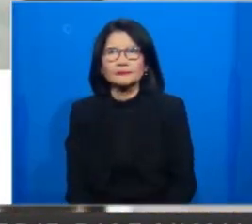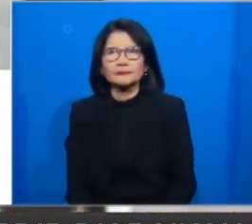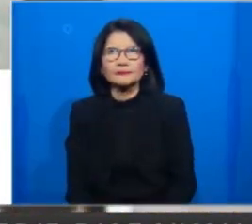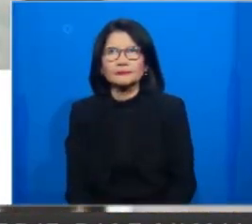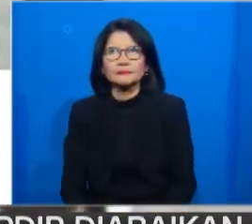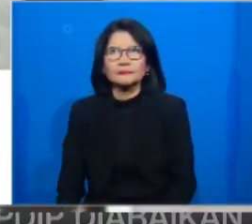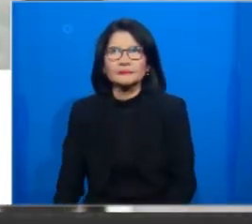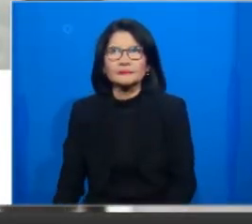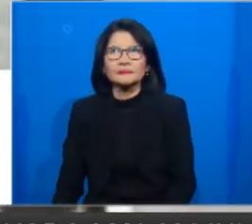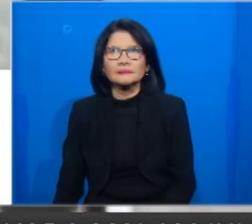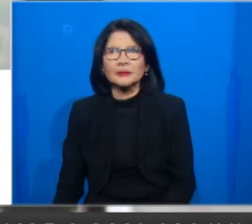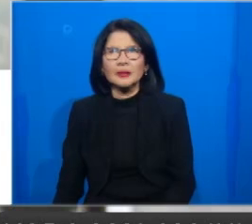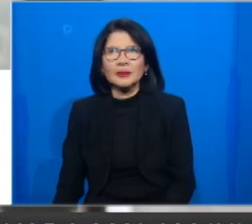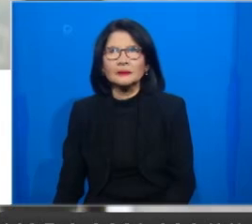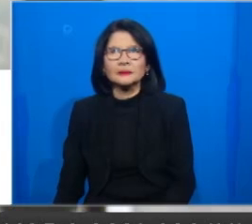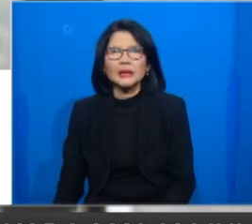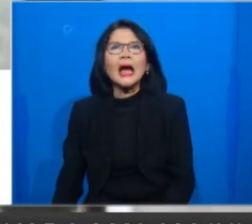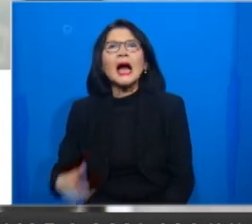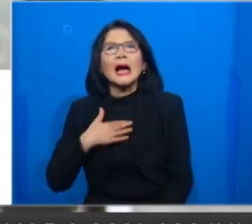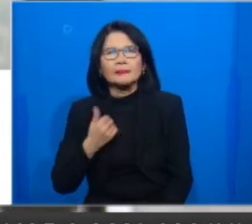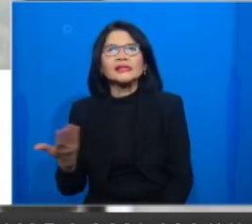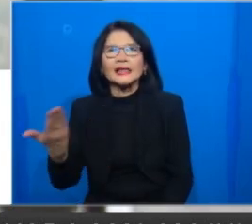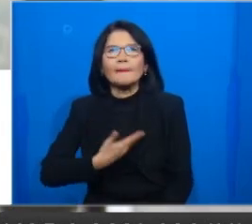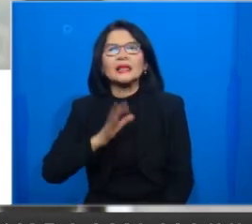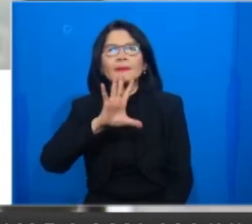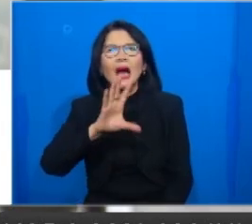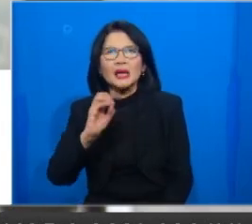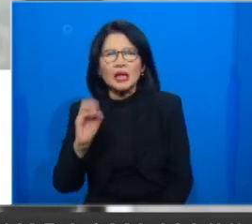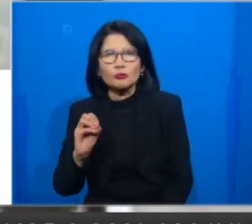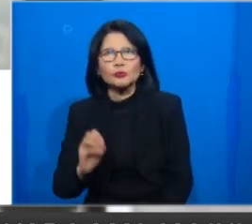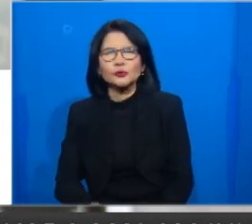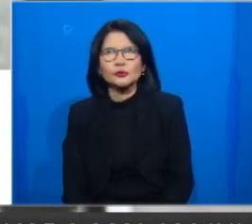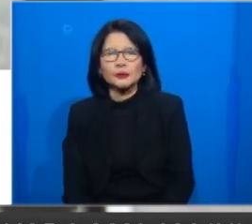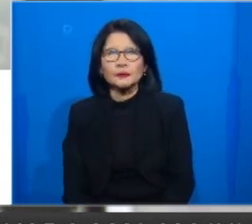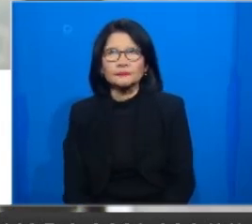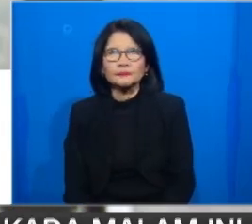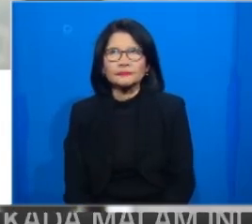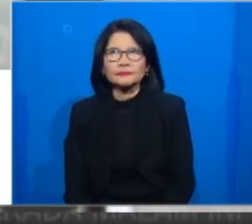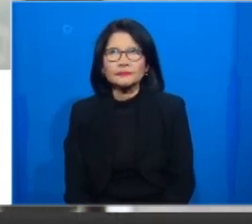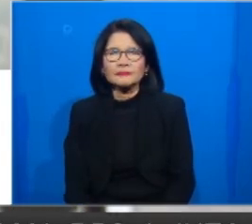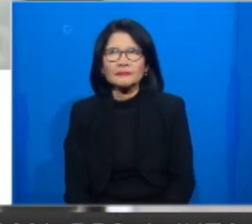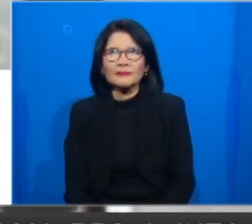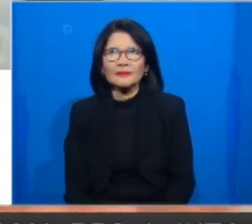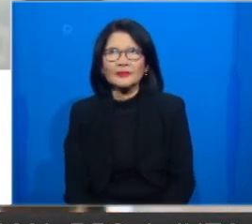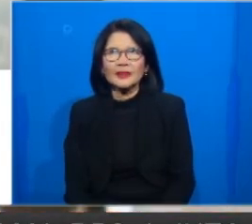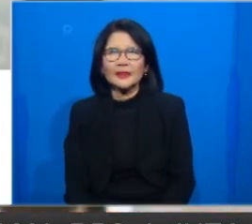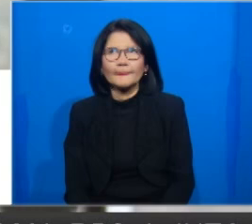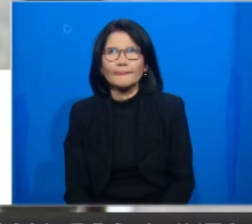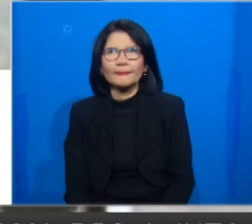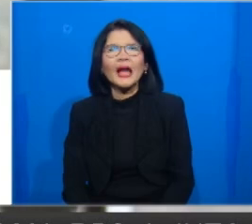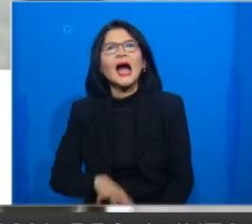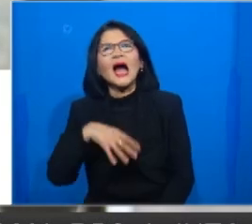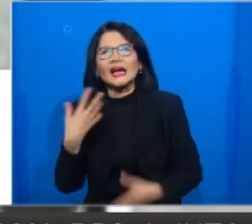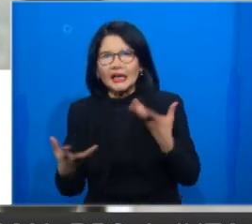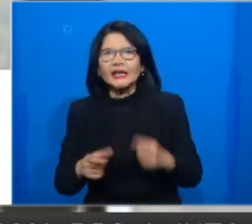Ya, kalau lagi rame ya dapet 500 ribu lah gitu. Ya, namanya juga cari rezeki lah, kadang-kadang ada, kadang-kadang